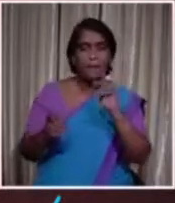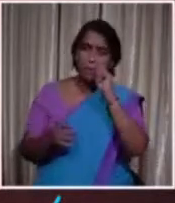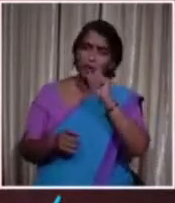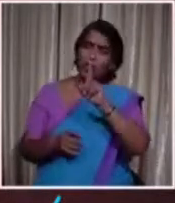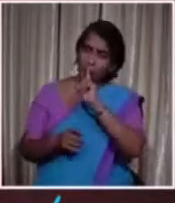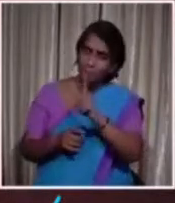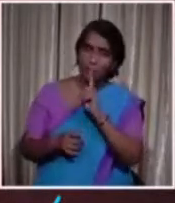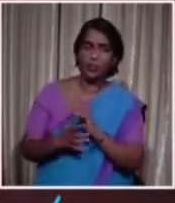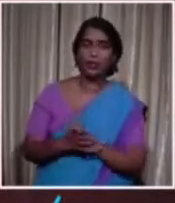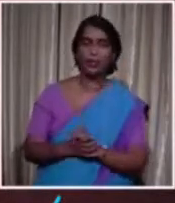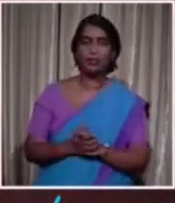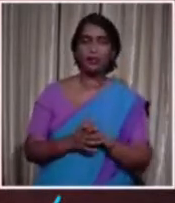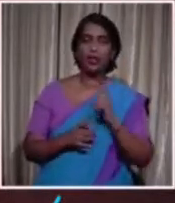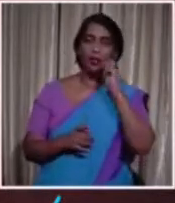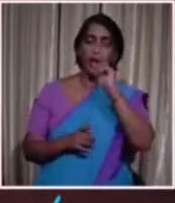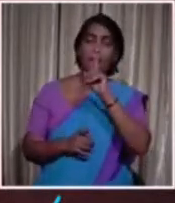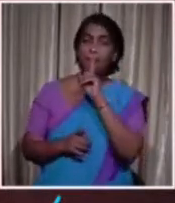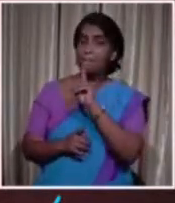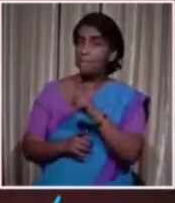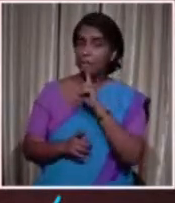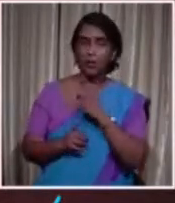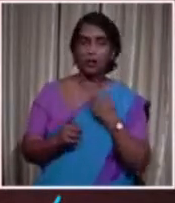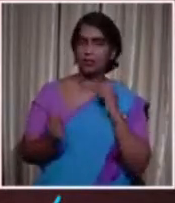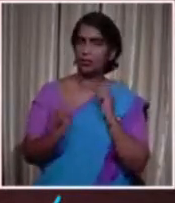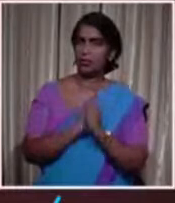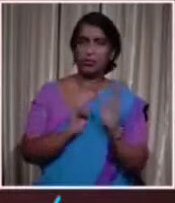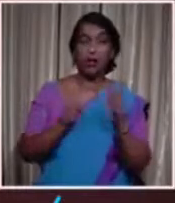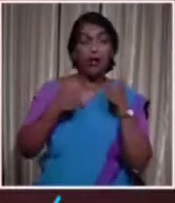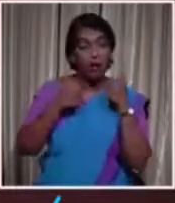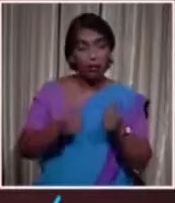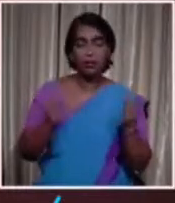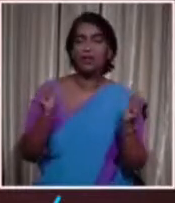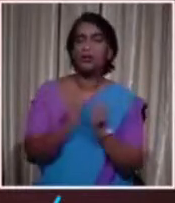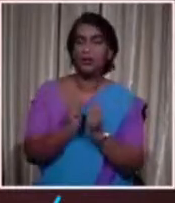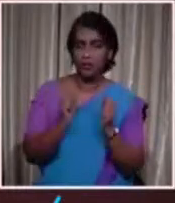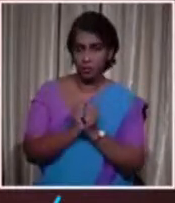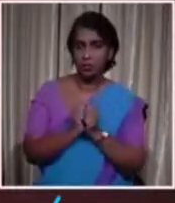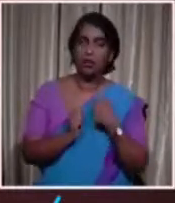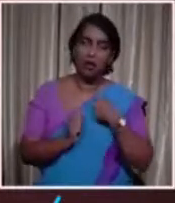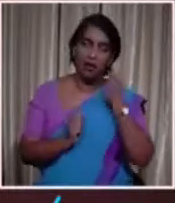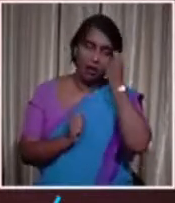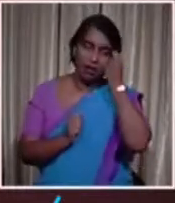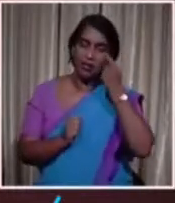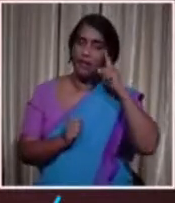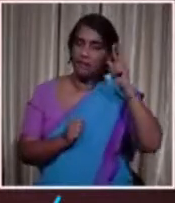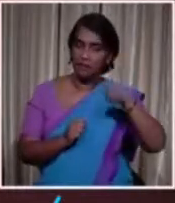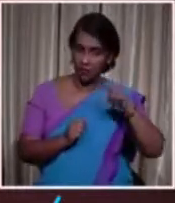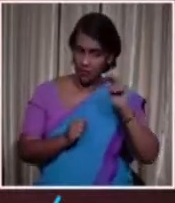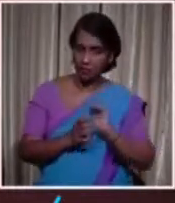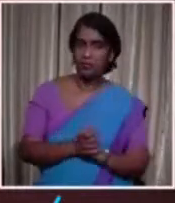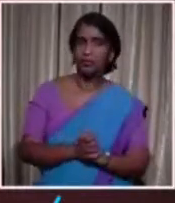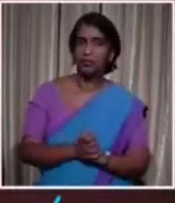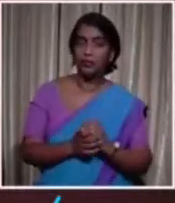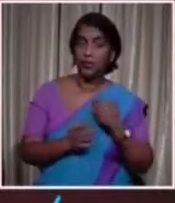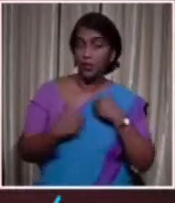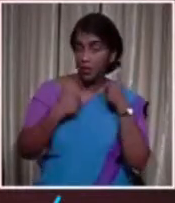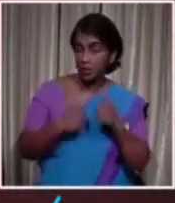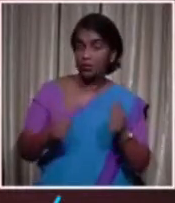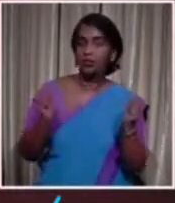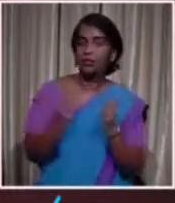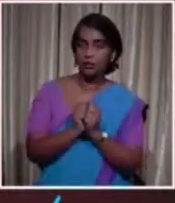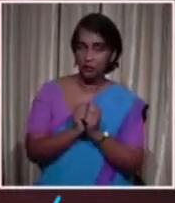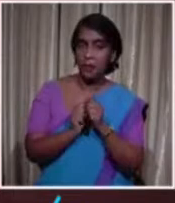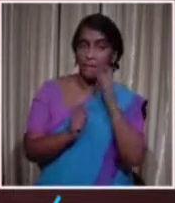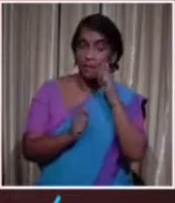බයිනවා. ඒක මිනිස්සු බයිනවා කියන එකට වෙනස් විය යුතු නැහැ. හරි දේ කළ යුතුයි කියන එකයි මගේ අවංක විශ්වාසය. අපි හරි දේ කළොත්